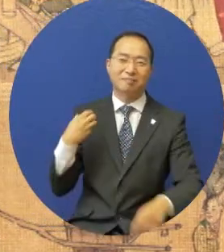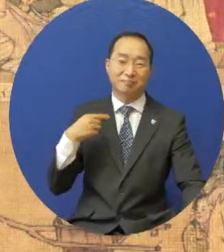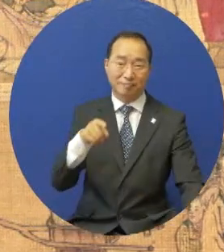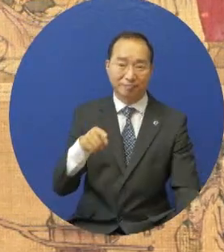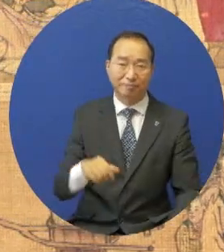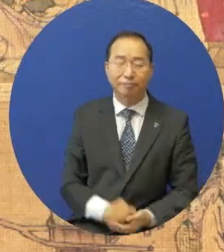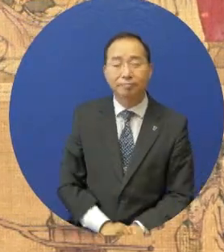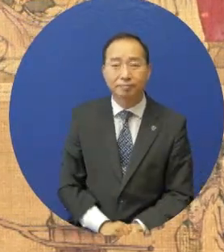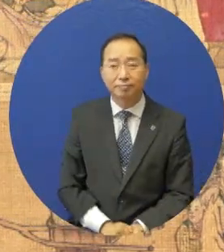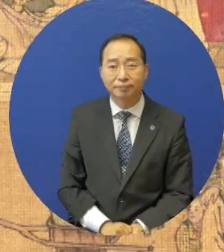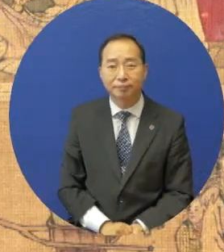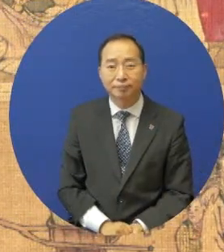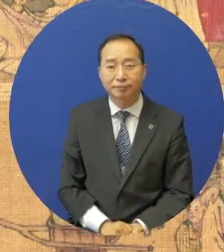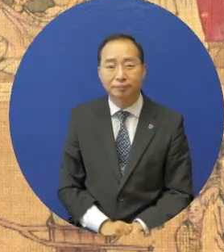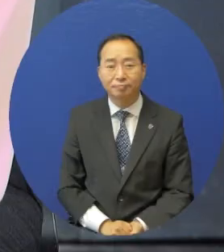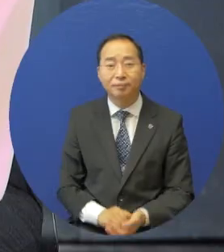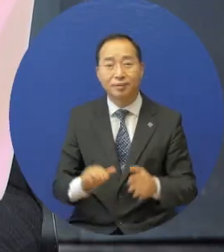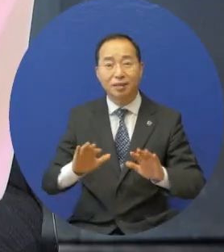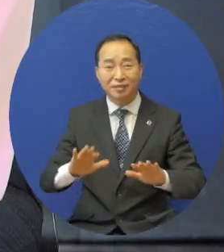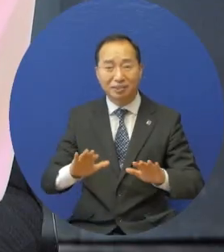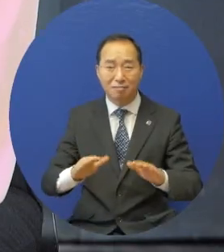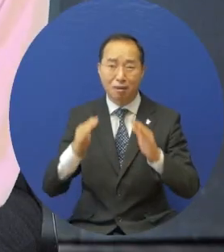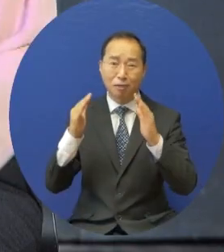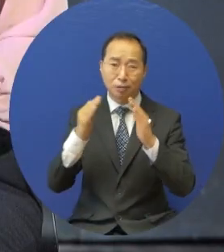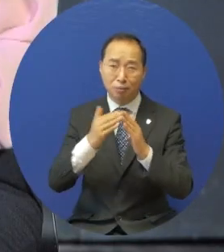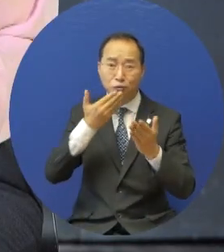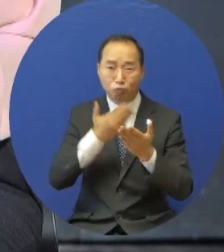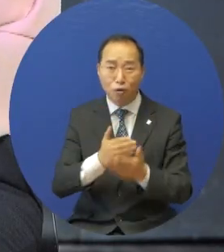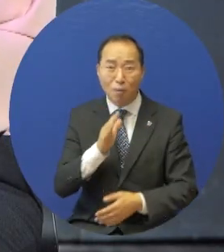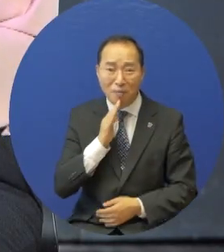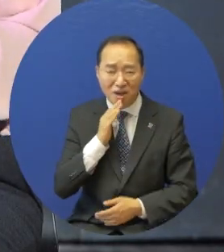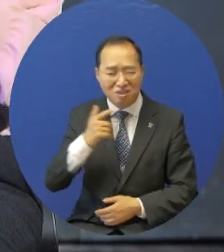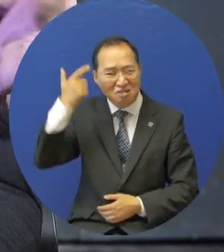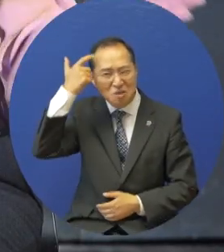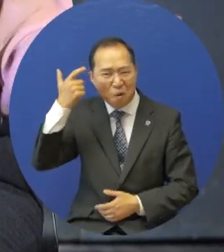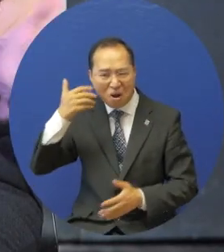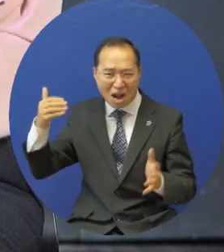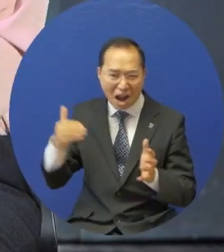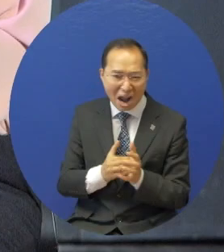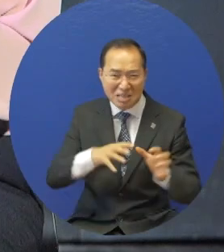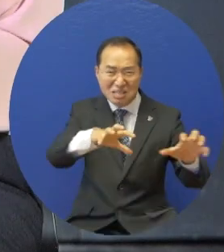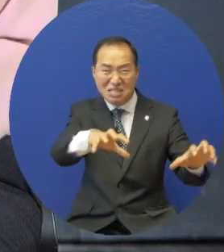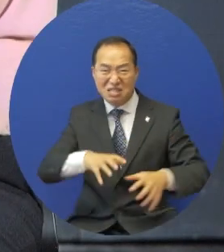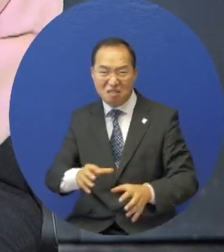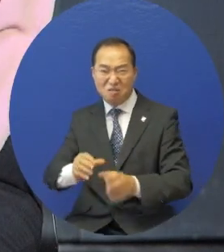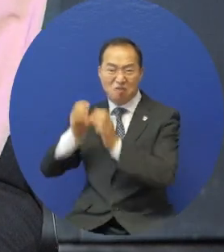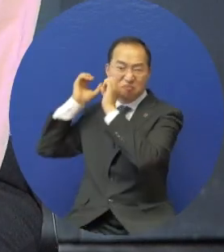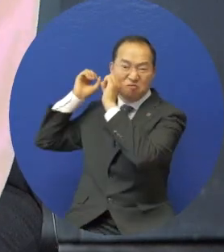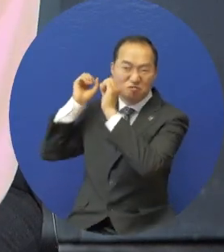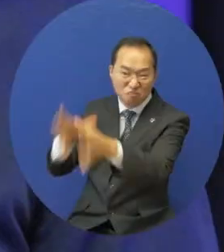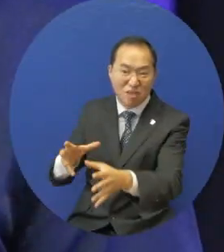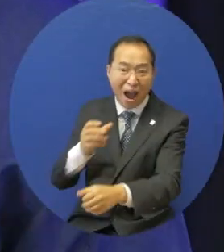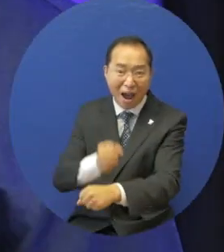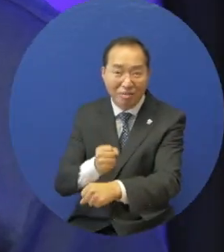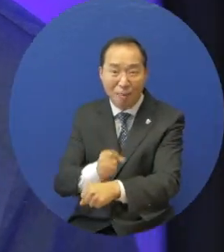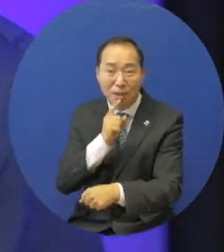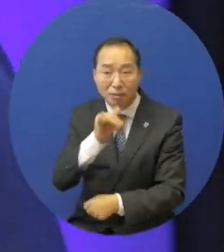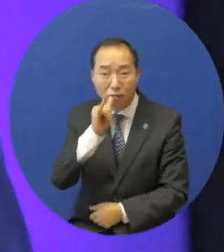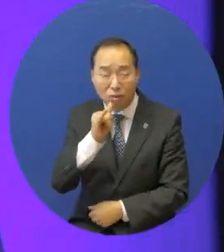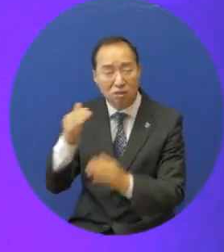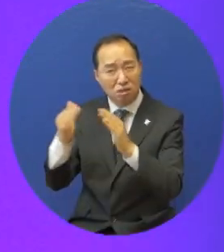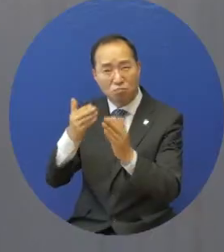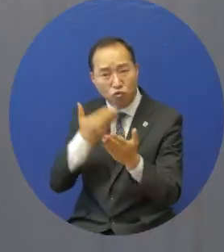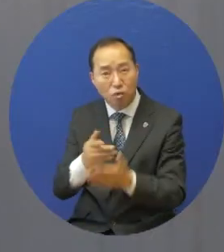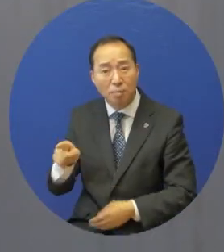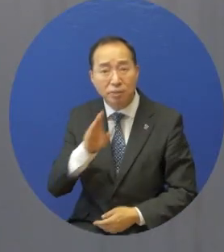많이 활용을 했습니다. 요즘도 집은 사실 굉장히 중요하잖아요. 막 네. 영끌을 한다 이런 얘기가 나올 만큼. 그렇지.